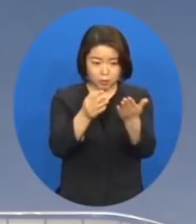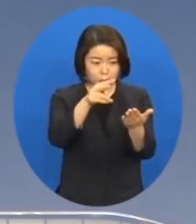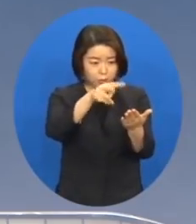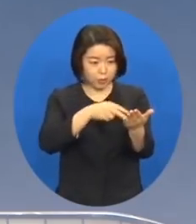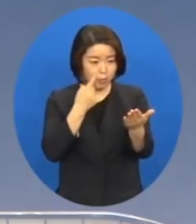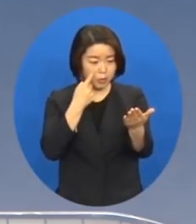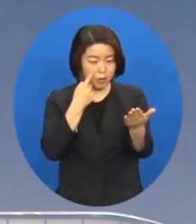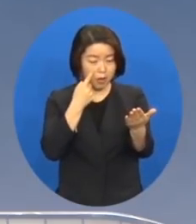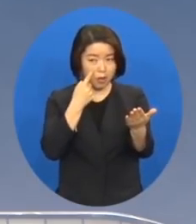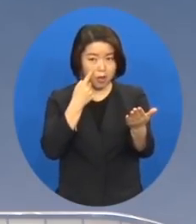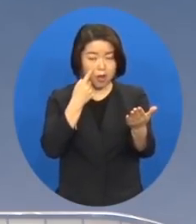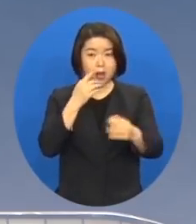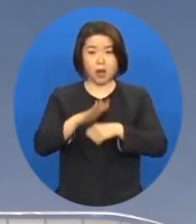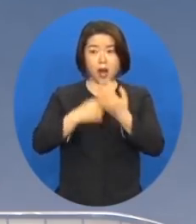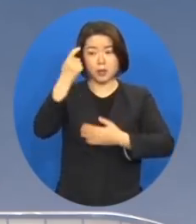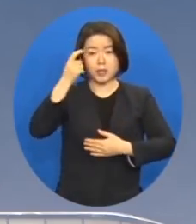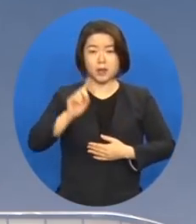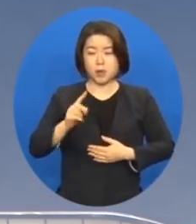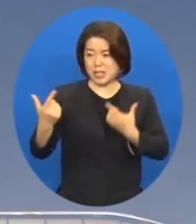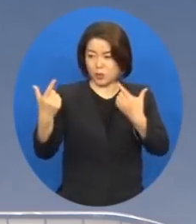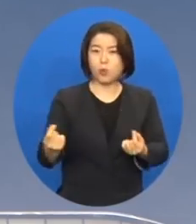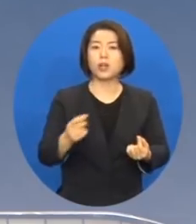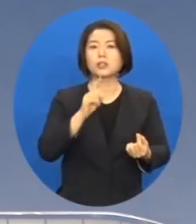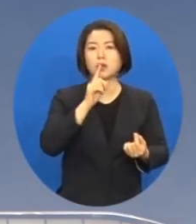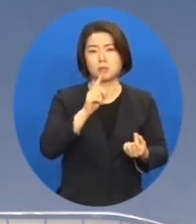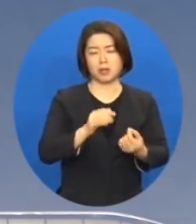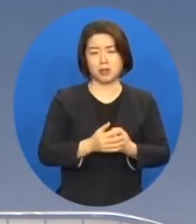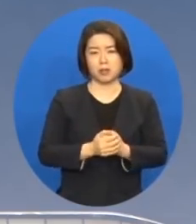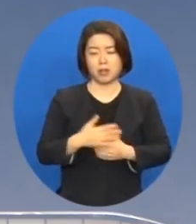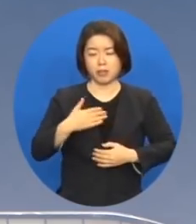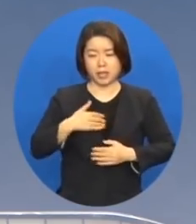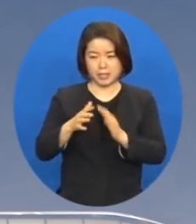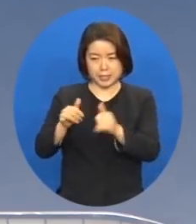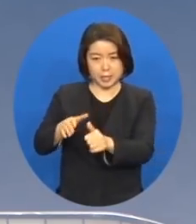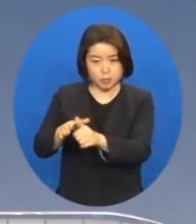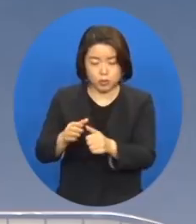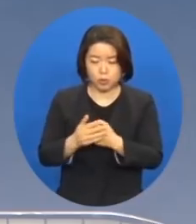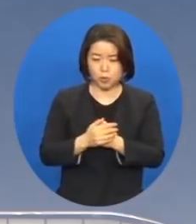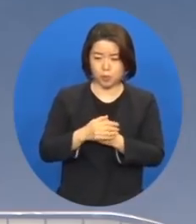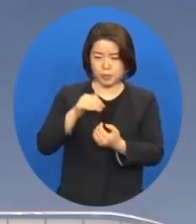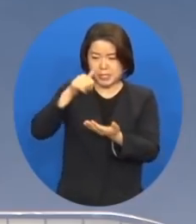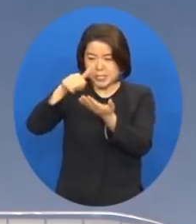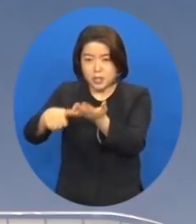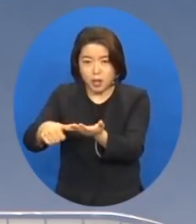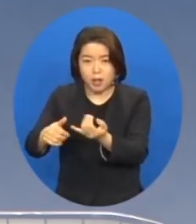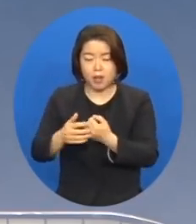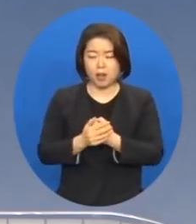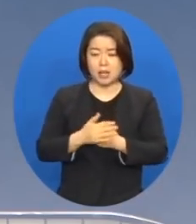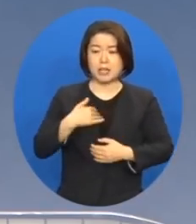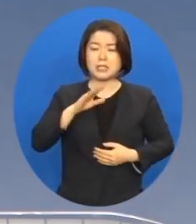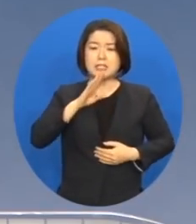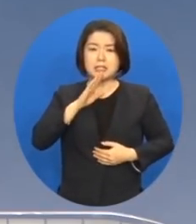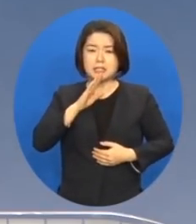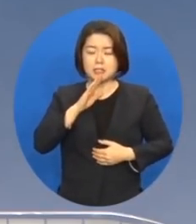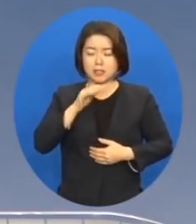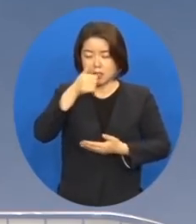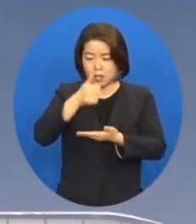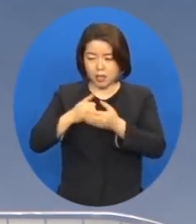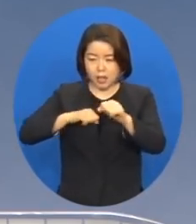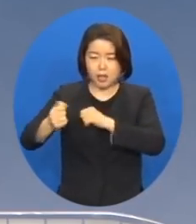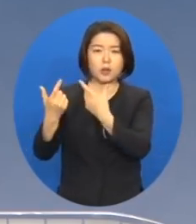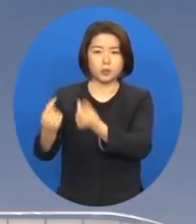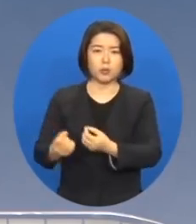보신다는 거예요. 그러니 제가 사람을 죽이고 가늠한 죄를 실제로 지은 것과 똑같다.